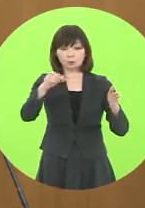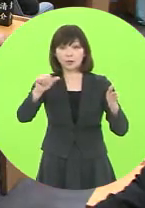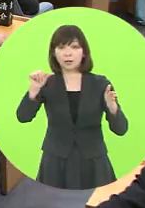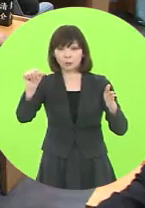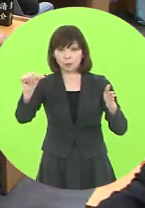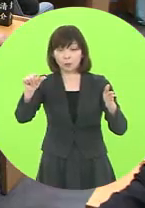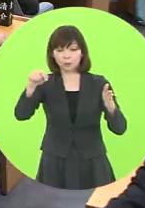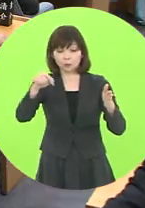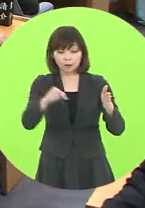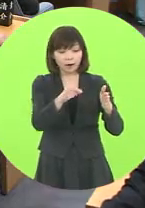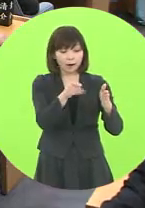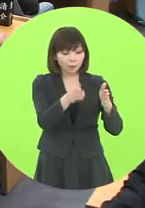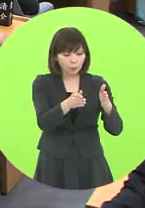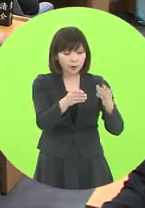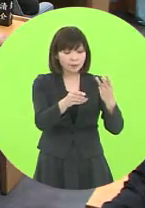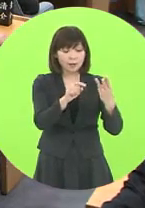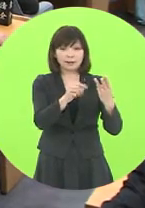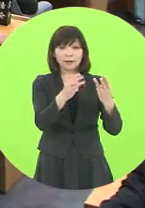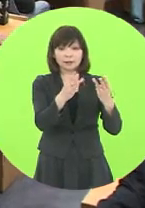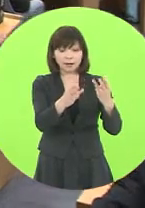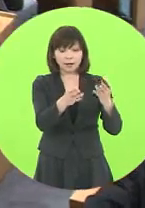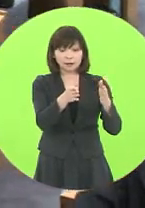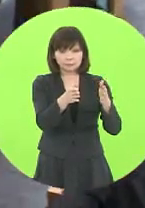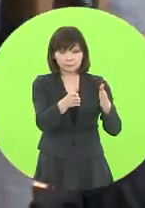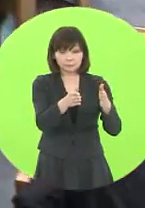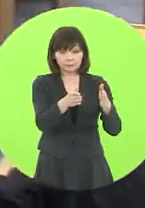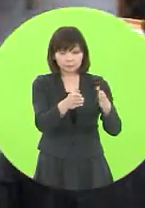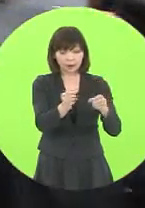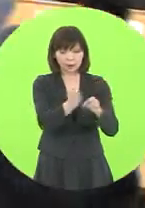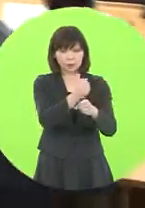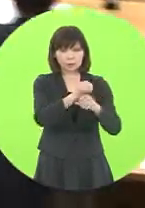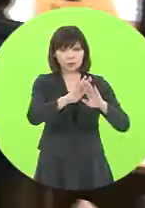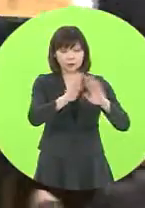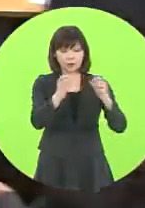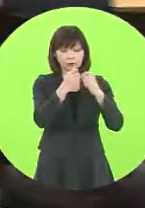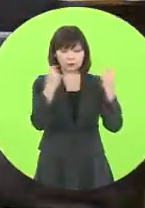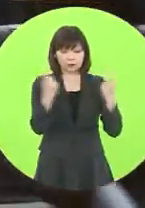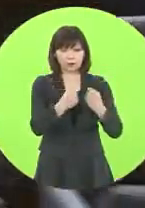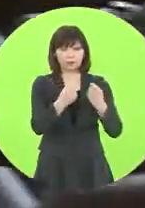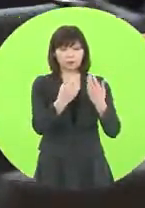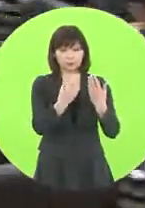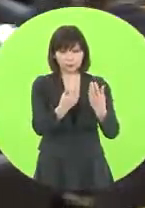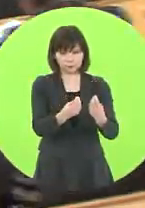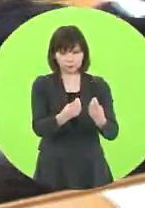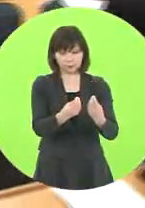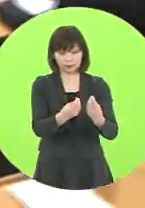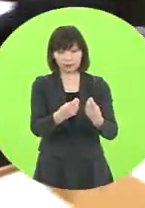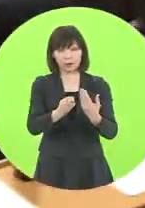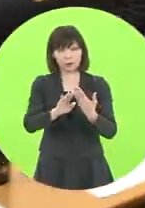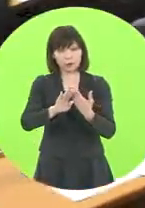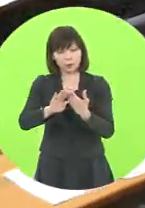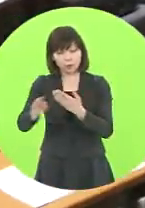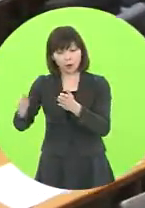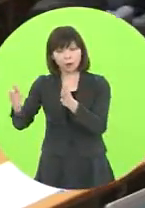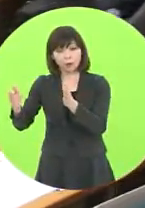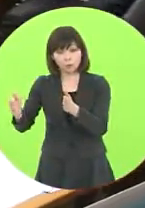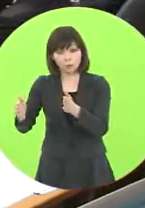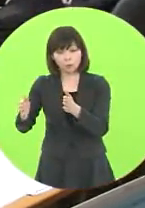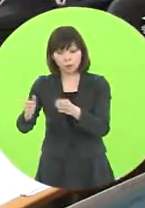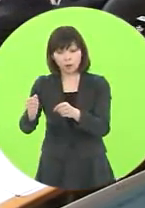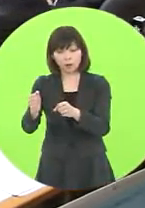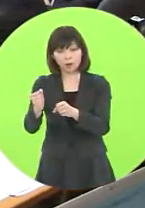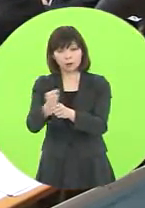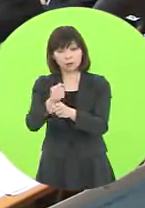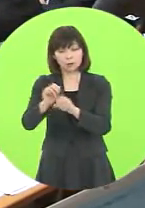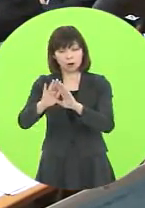ち 3.3km について起工式が開催されましたが、残る区間については着工のめどさえ立